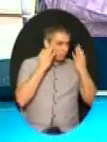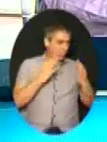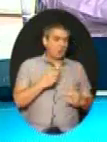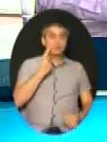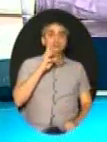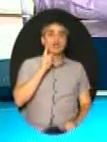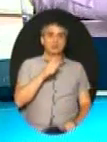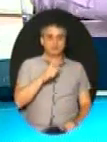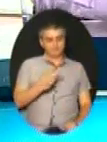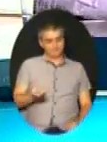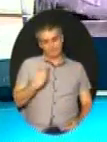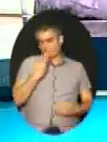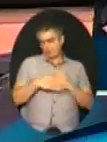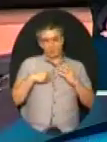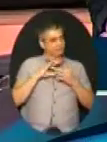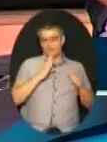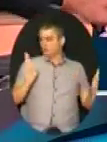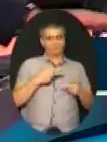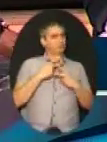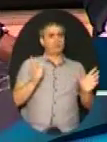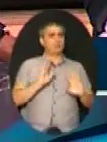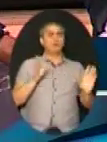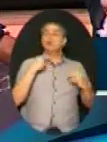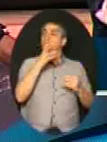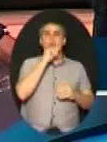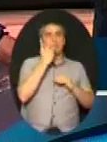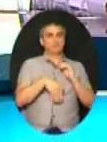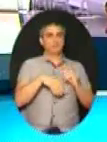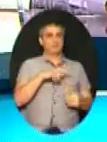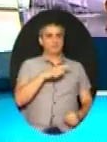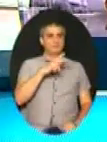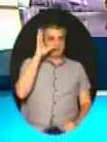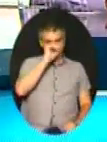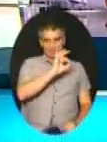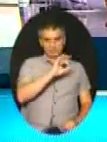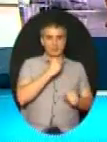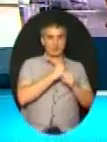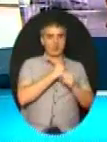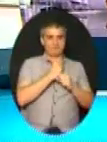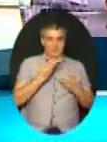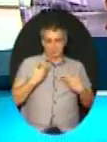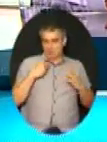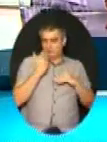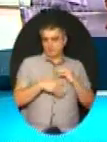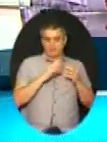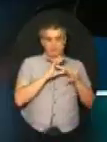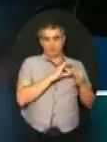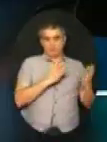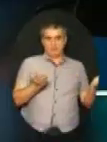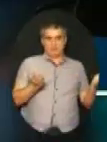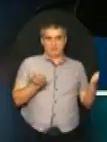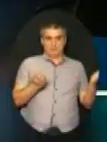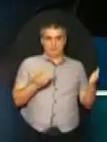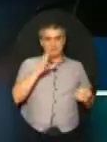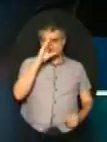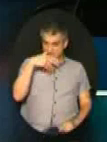יותר מזה, יותר מזה, לא, אי אפשר ככה. יש גם... תנו לו להשלים. זה רק צריך לו. הרציונל עובד ש... ברקו, תביא לסיים, בבקשה. תנו לו רגע להשלים. שנייה,